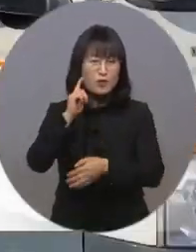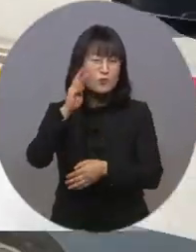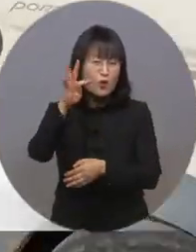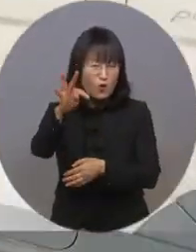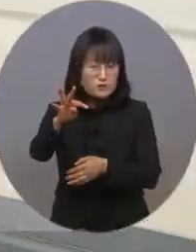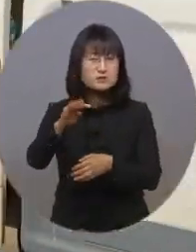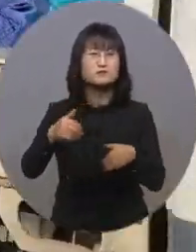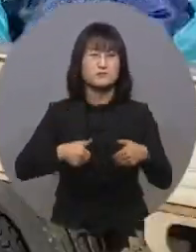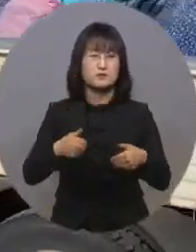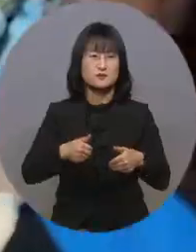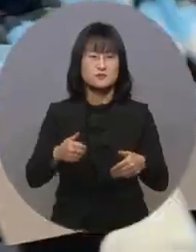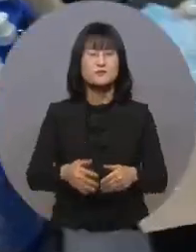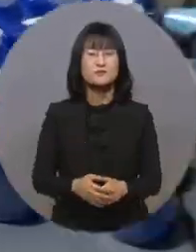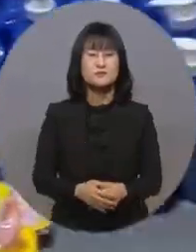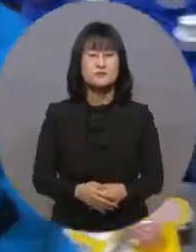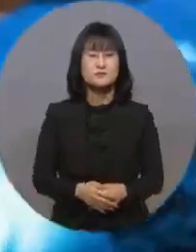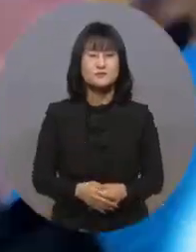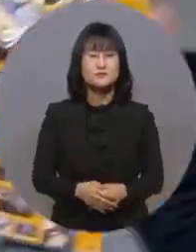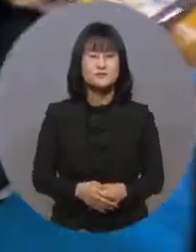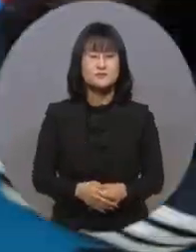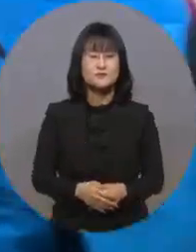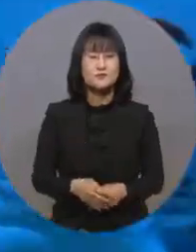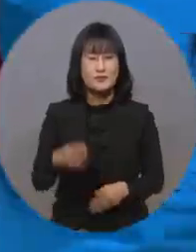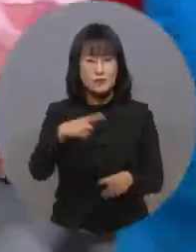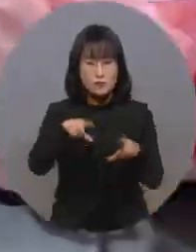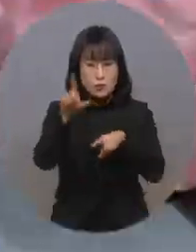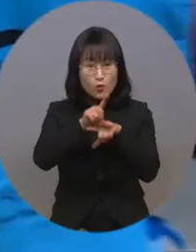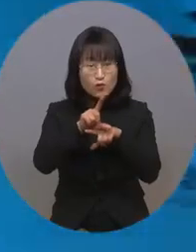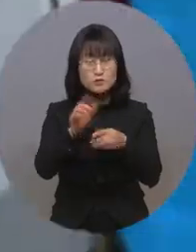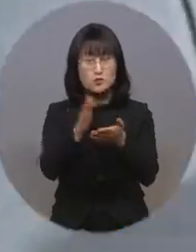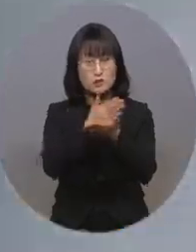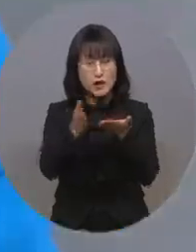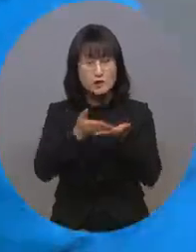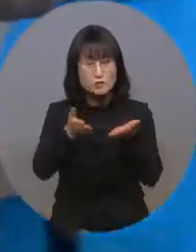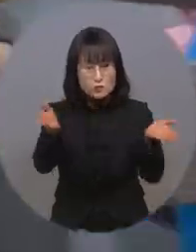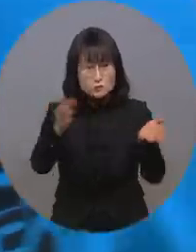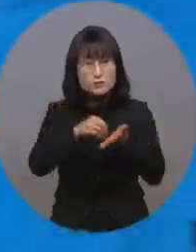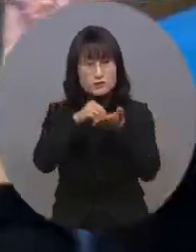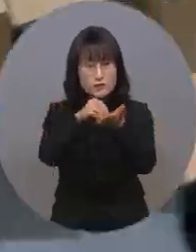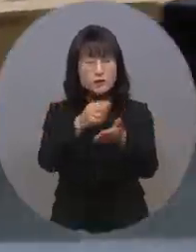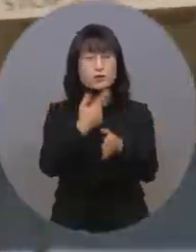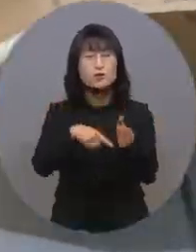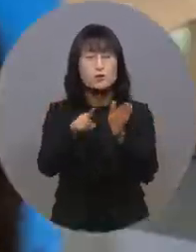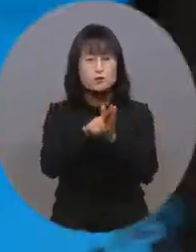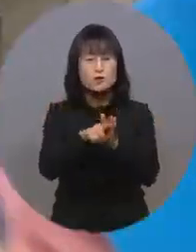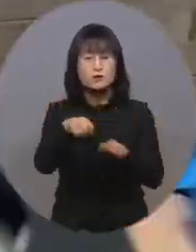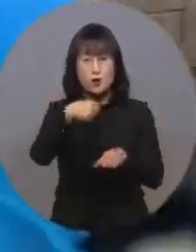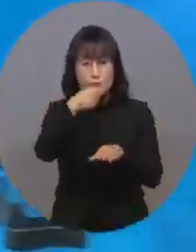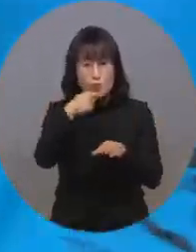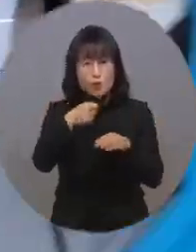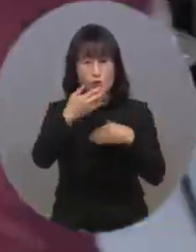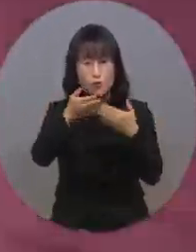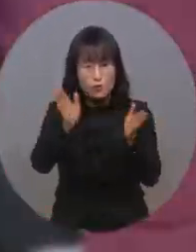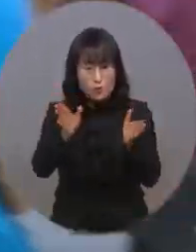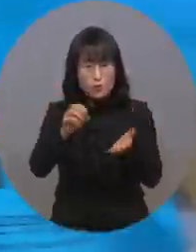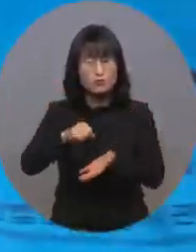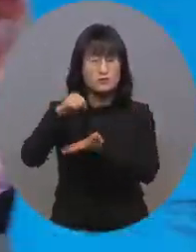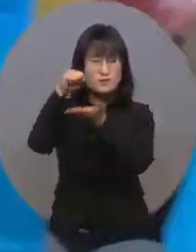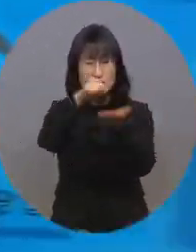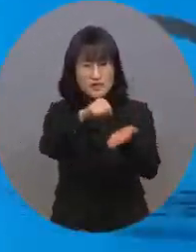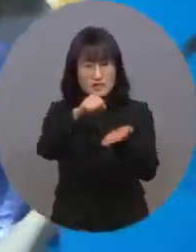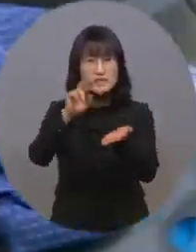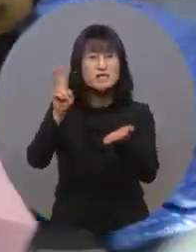걸렸습니다. 한편 나눔에 동참코자 밀키트 200개를 기부한 기업인이 있었는가